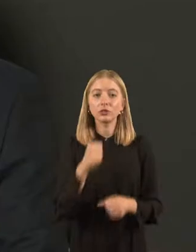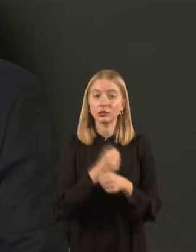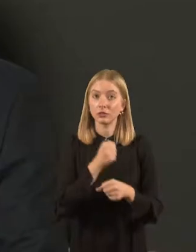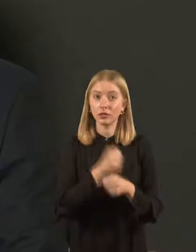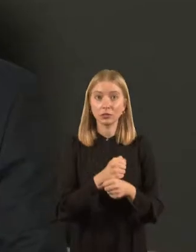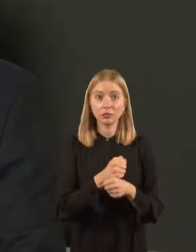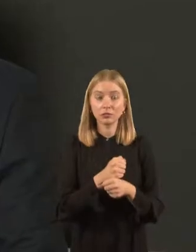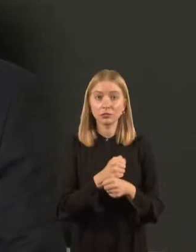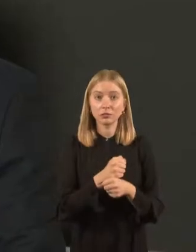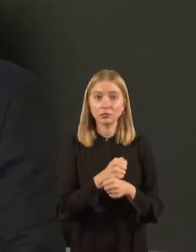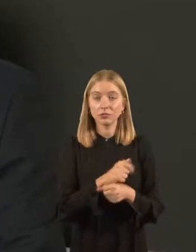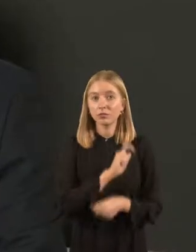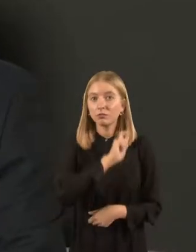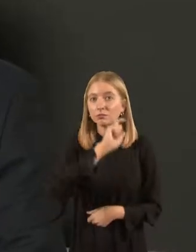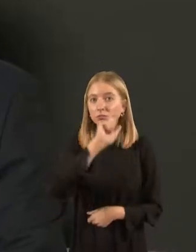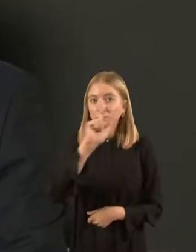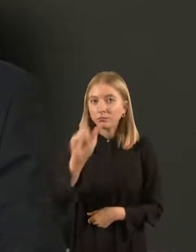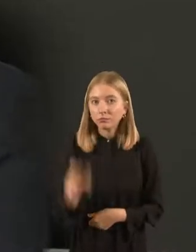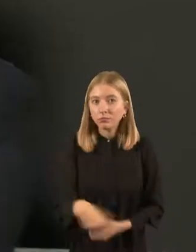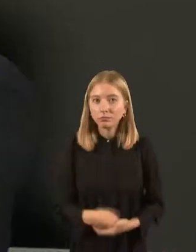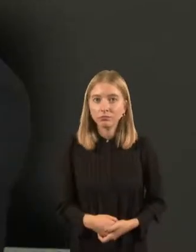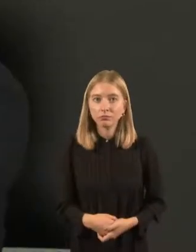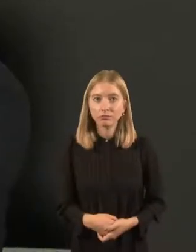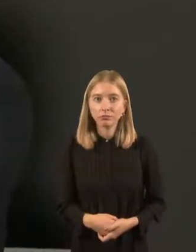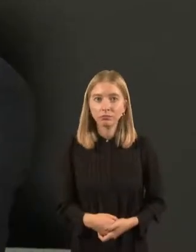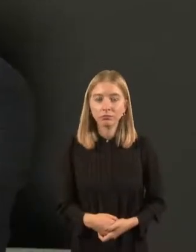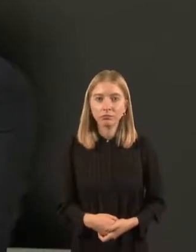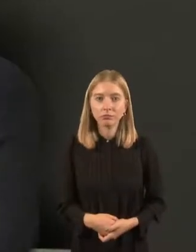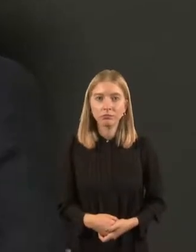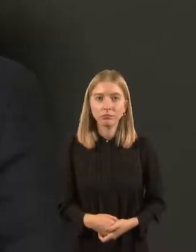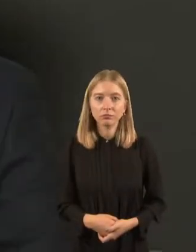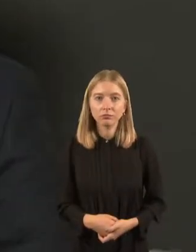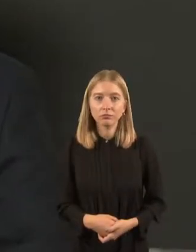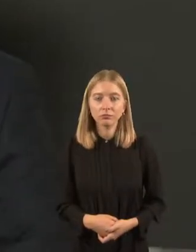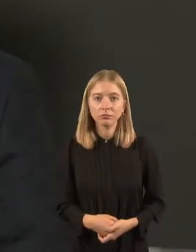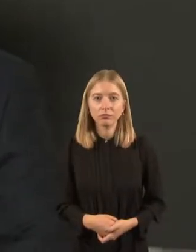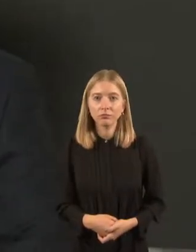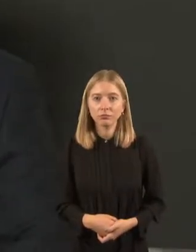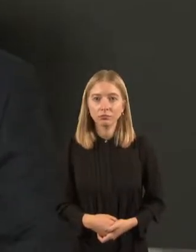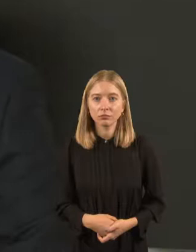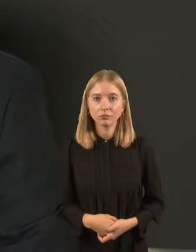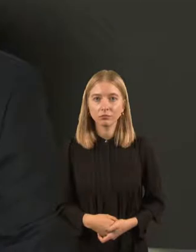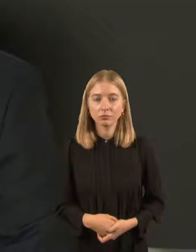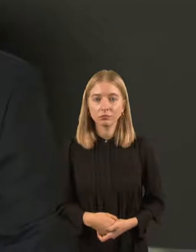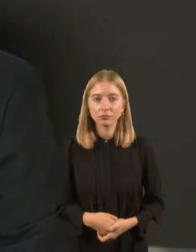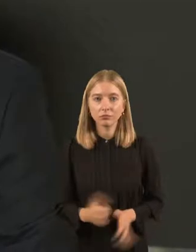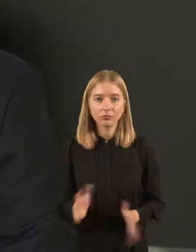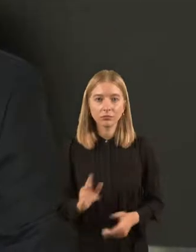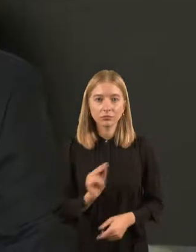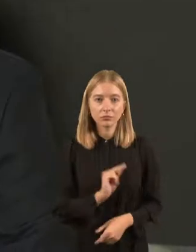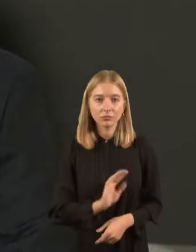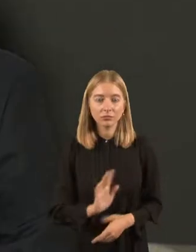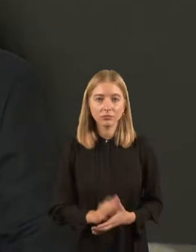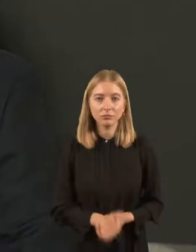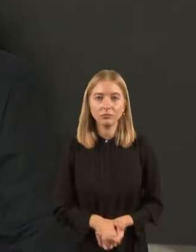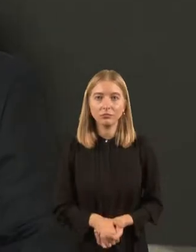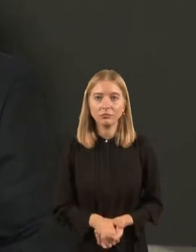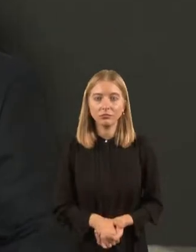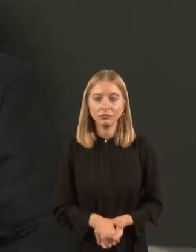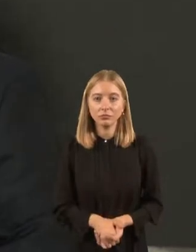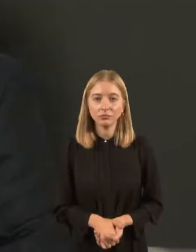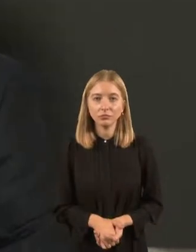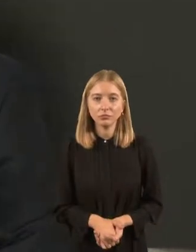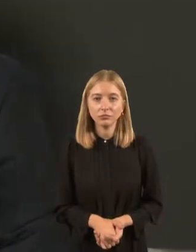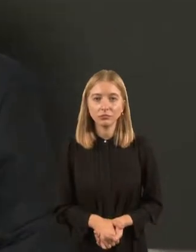procesas. Proceso eigoje... It's not working? Or... No, it's not working. Ok. Galim spręsti